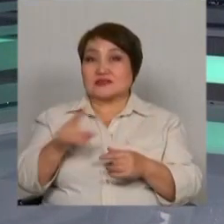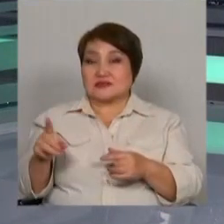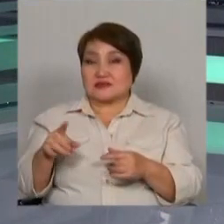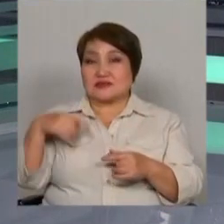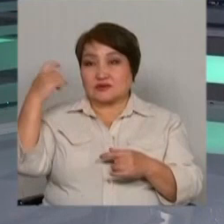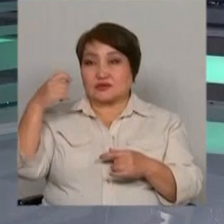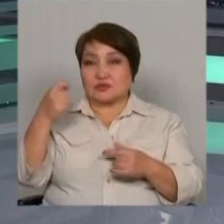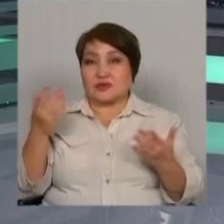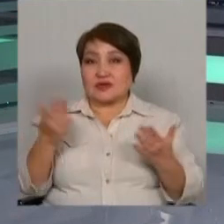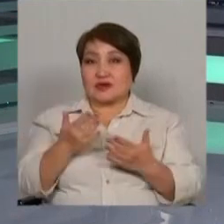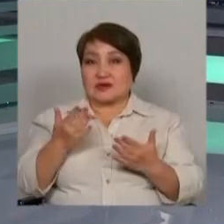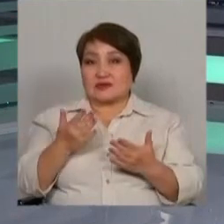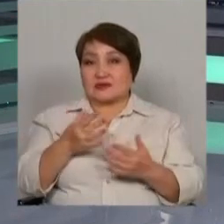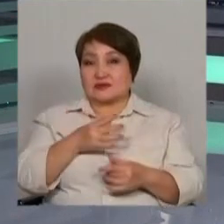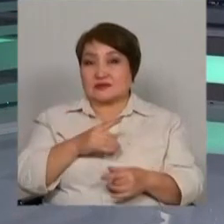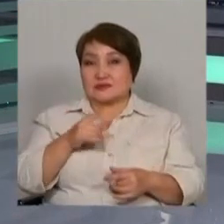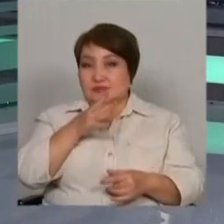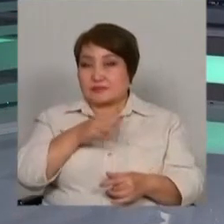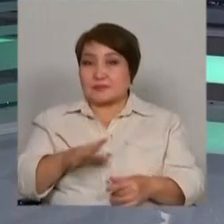таспаланған? Наскен еркін толықтырады.